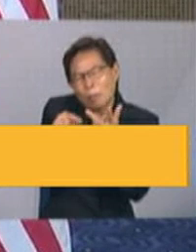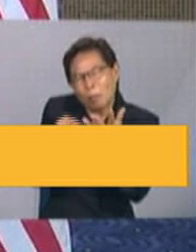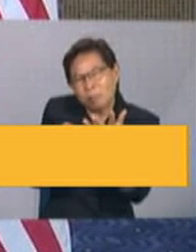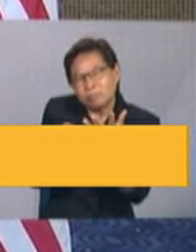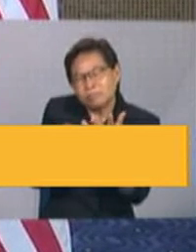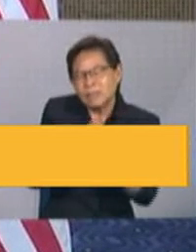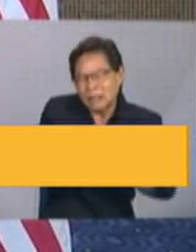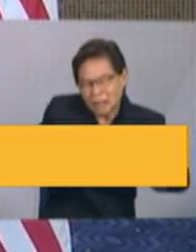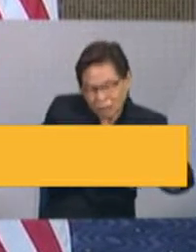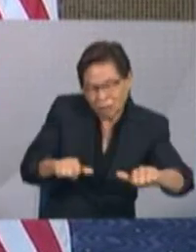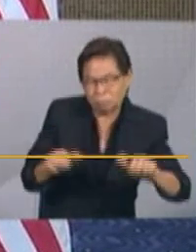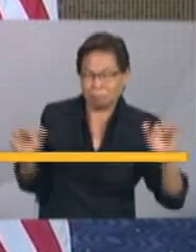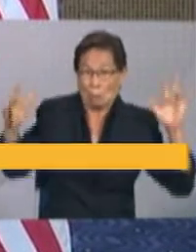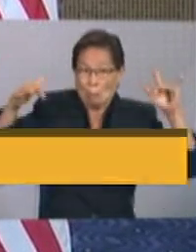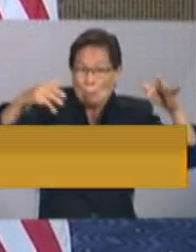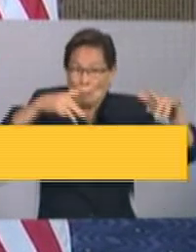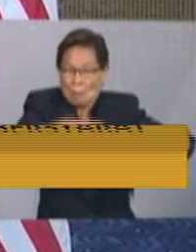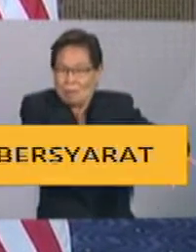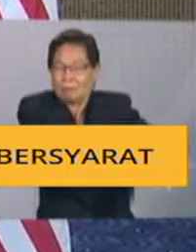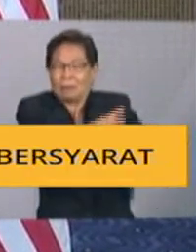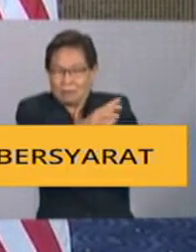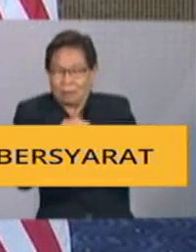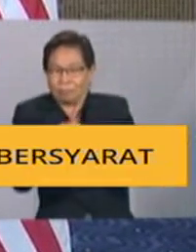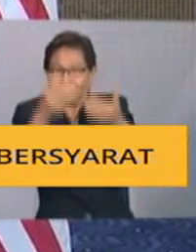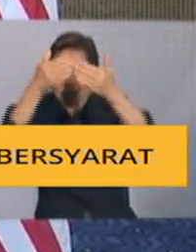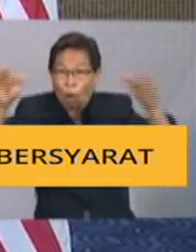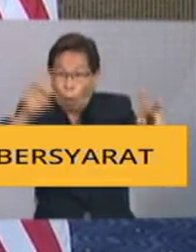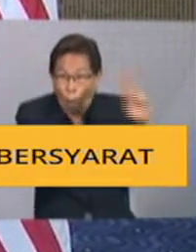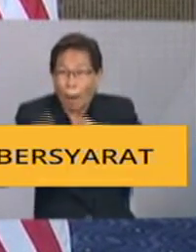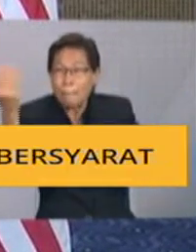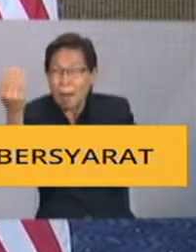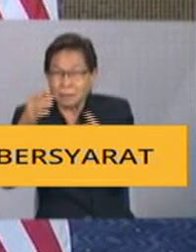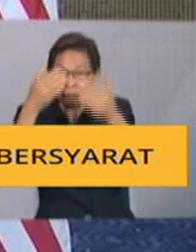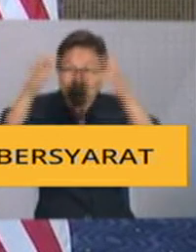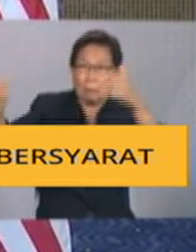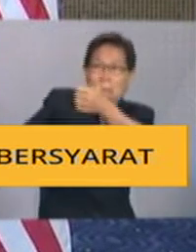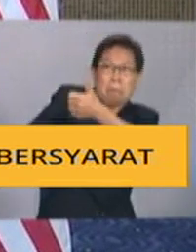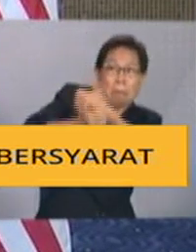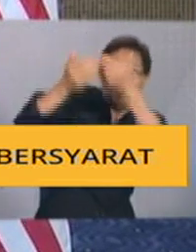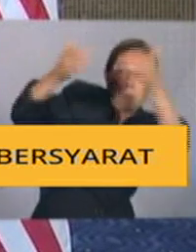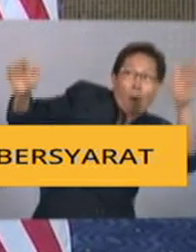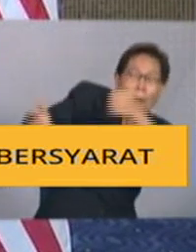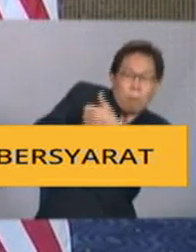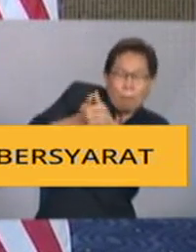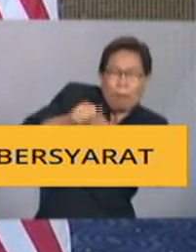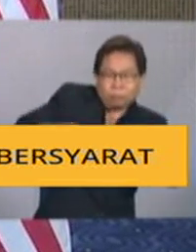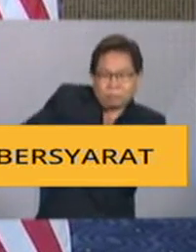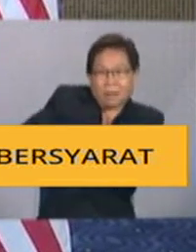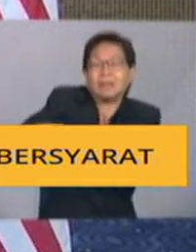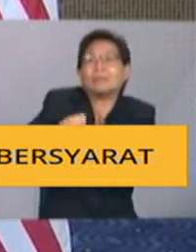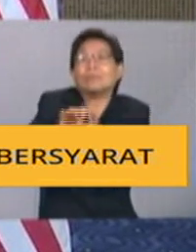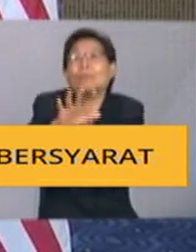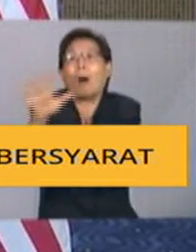yang melibatkan perhimpunan ramai dan mendedahkan orang awam kepada risiko jangkitan wabak